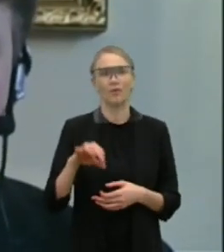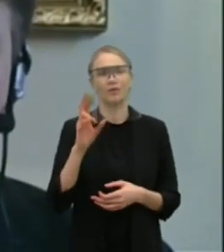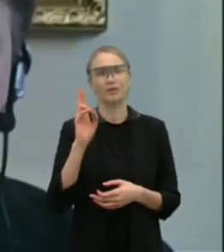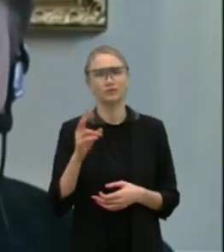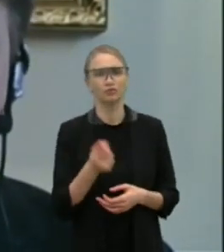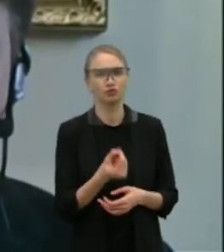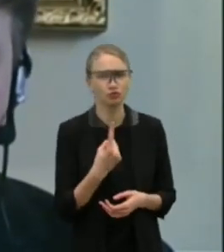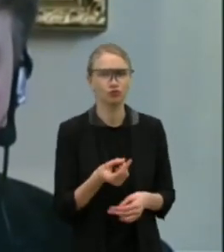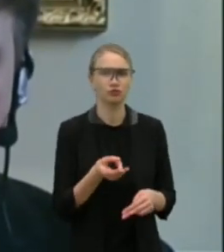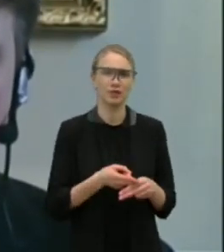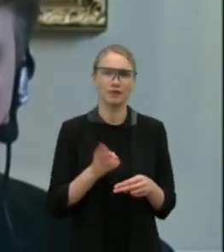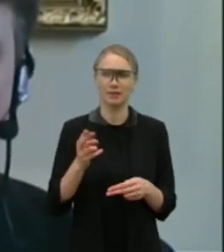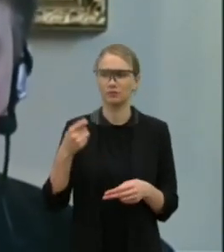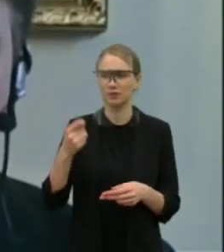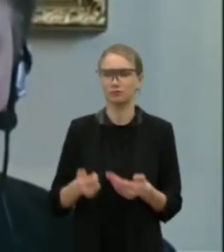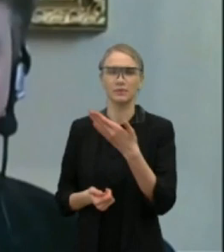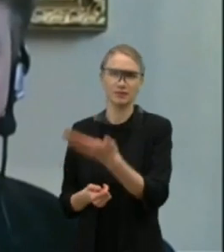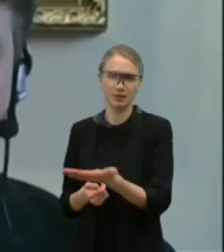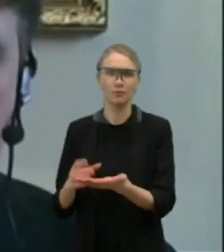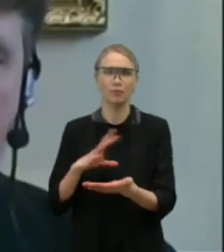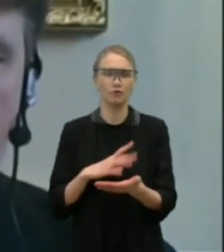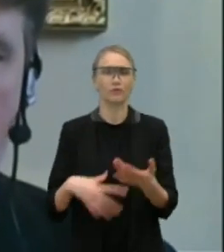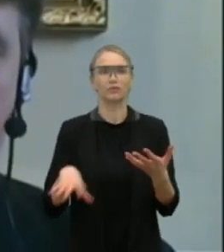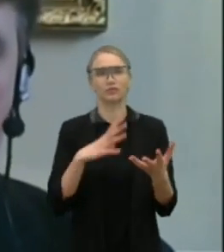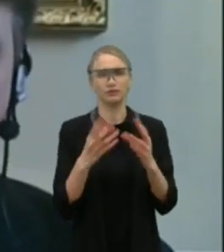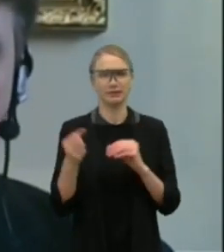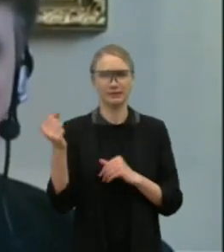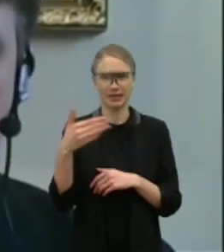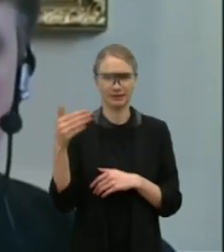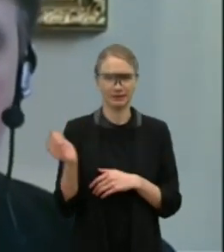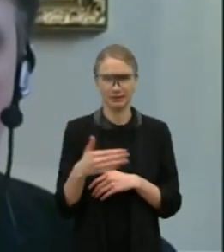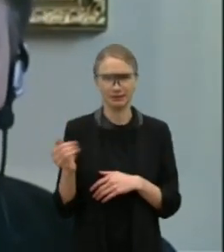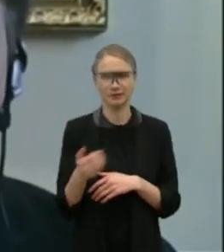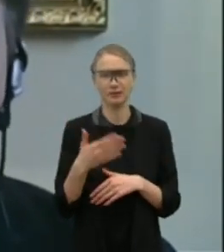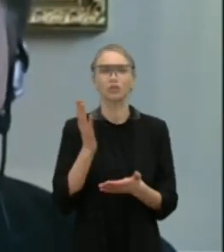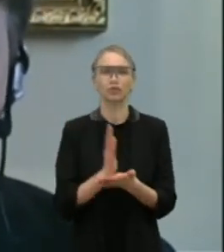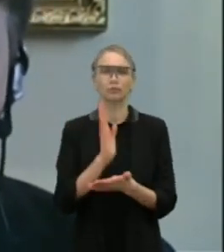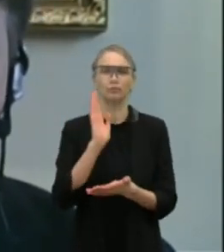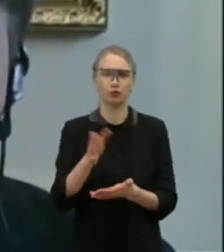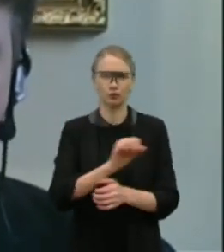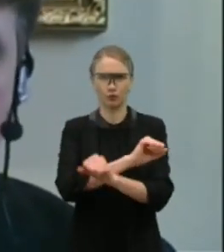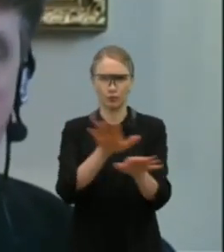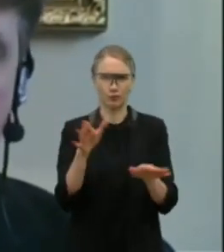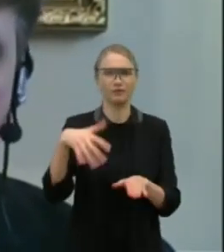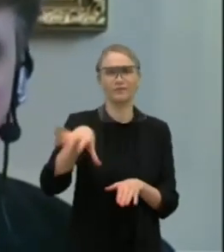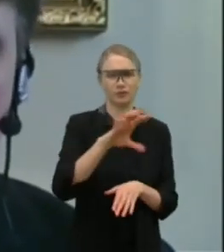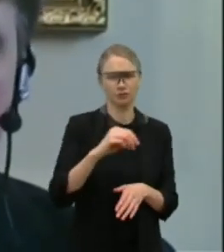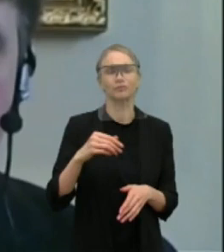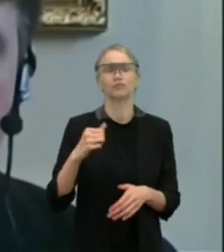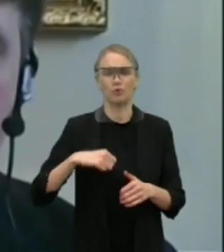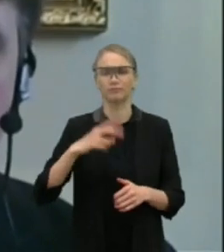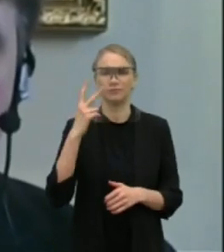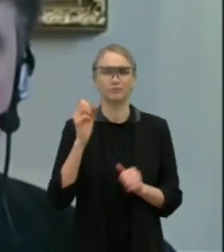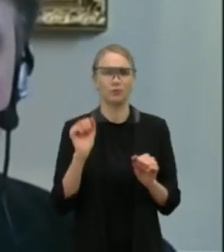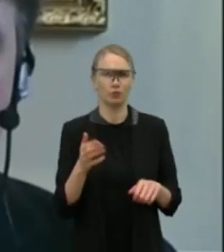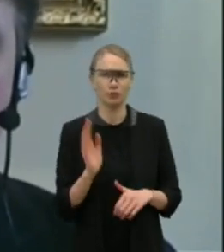ir, sakykime, mes pristatėme prezidentui ir tos visos skaidruolės, kaip jau yra įprasta, bus pasidalintos su jumis ir su visuomenė, tai